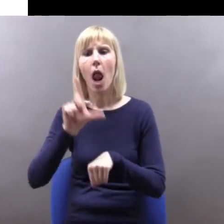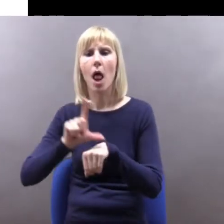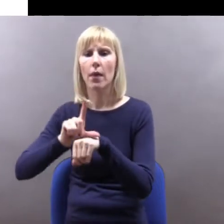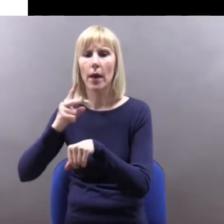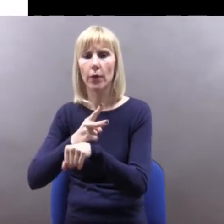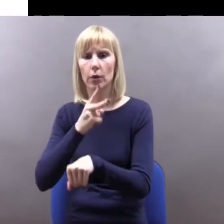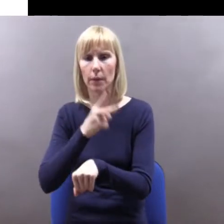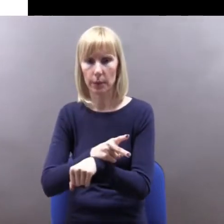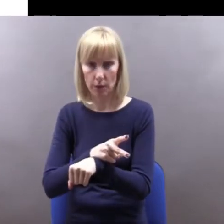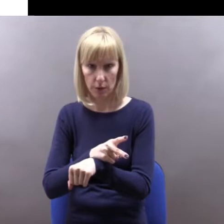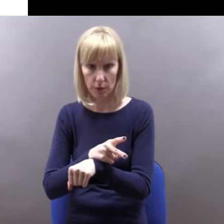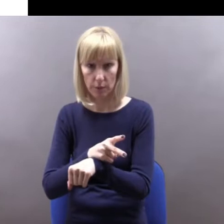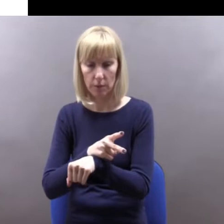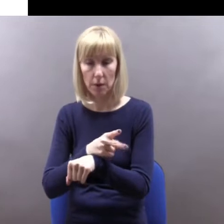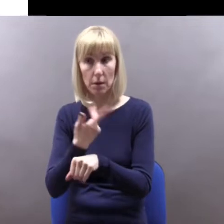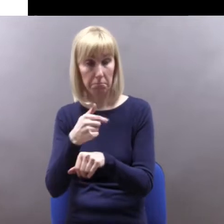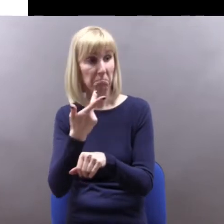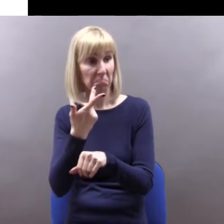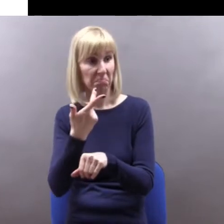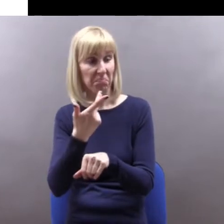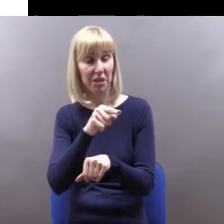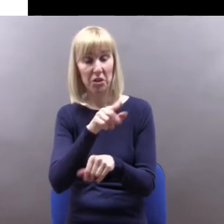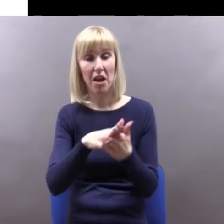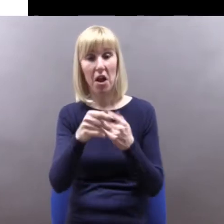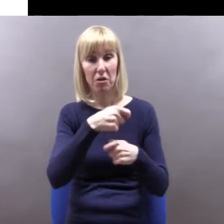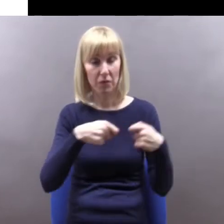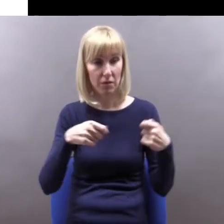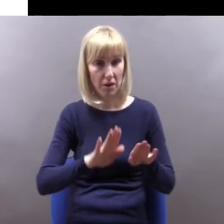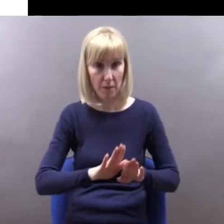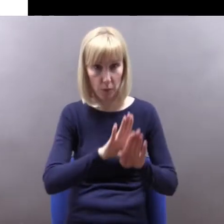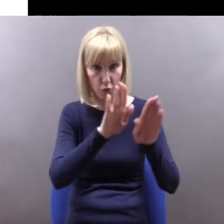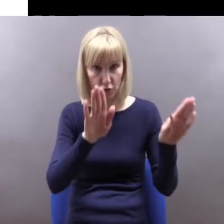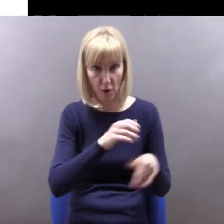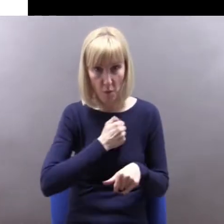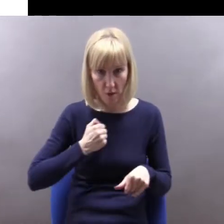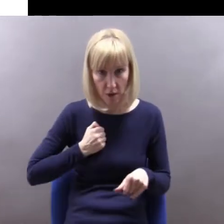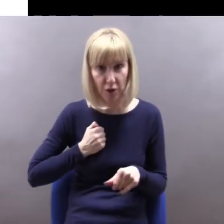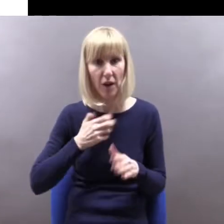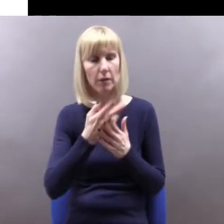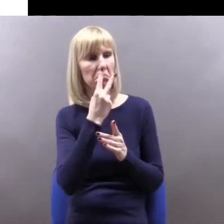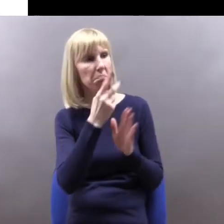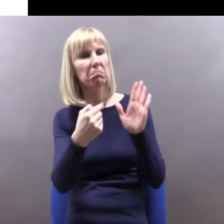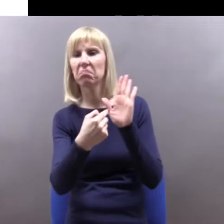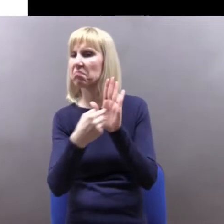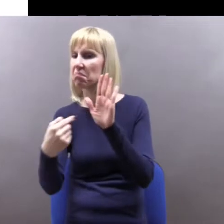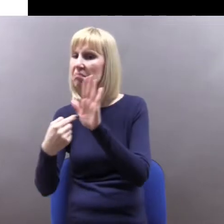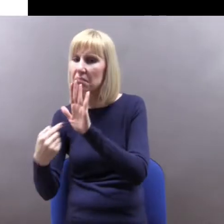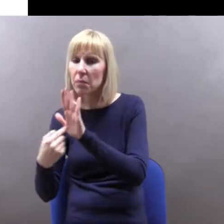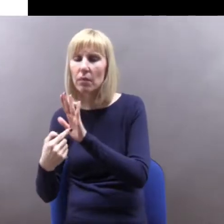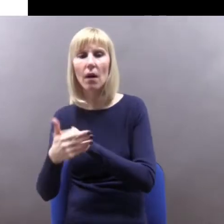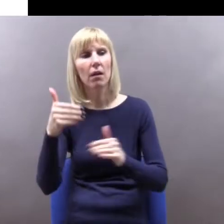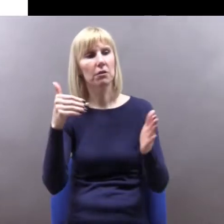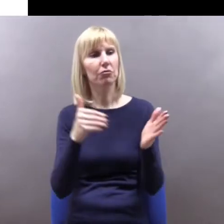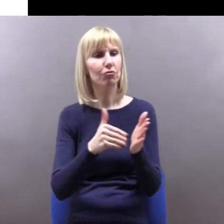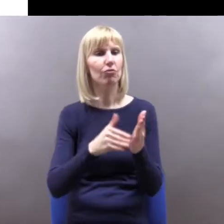warte pokazania. I dostaliśmy nagrodę w kategorii obiekt zabytkowy właśnie ze względu na